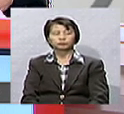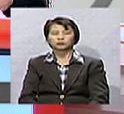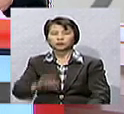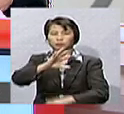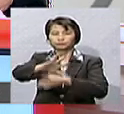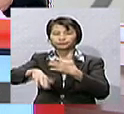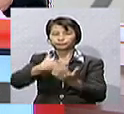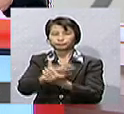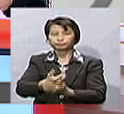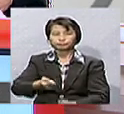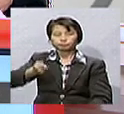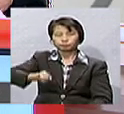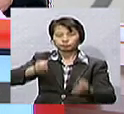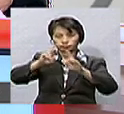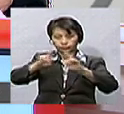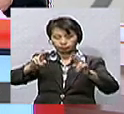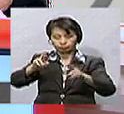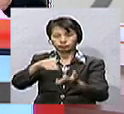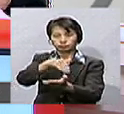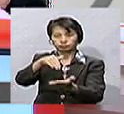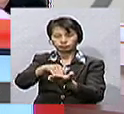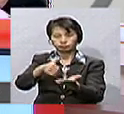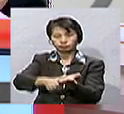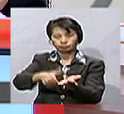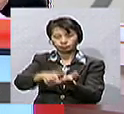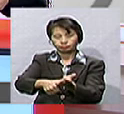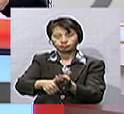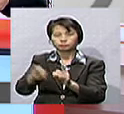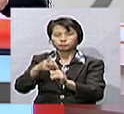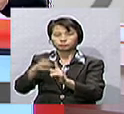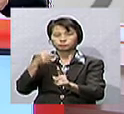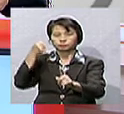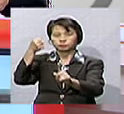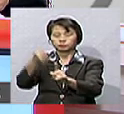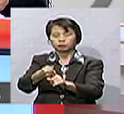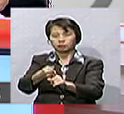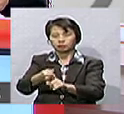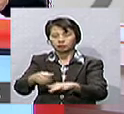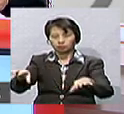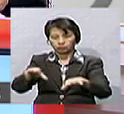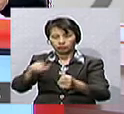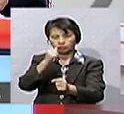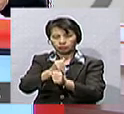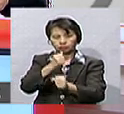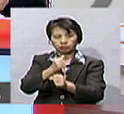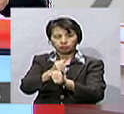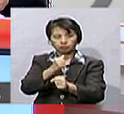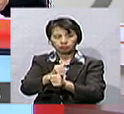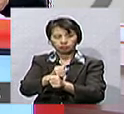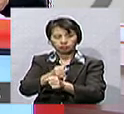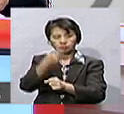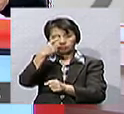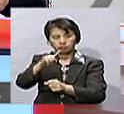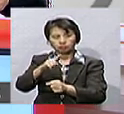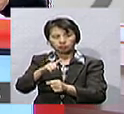Ya, semua pasar raya dan pusat beli belah di Pulau Pinang diarahkan supaya melakukan kerja disinfeksi atau